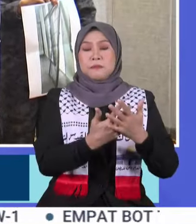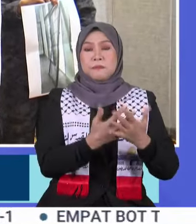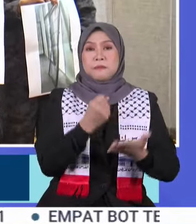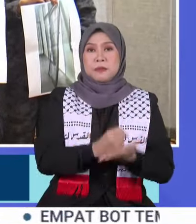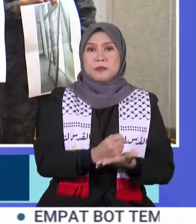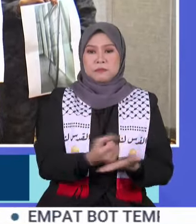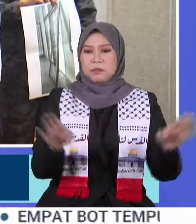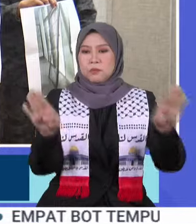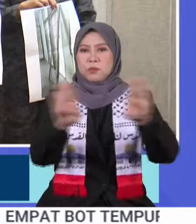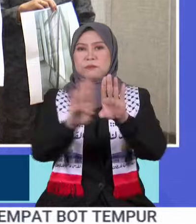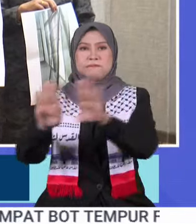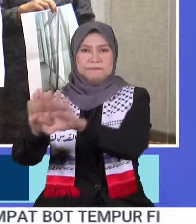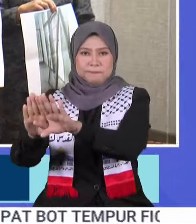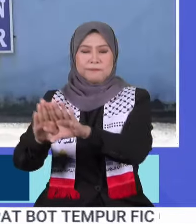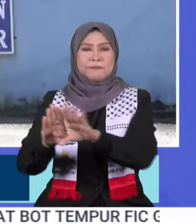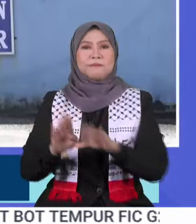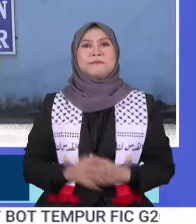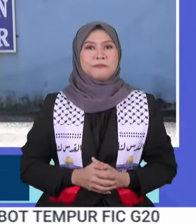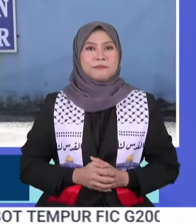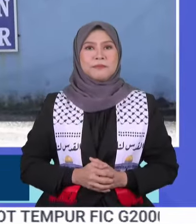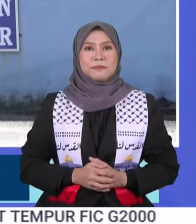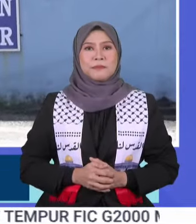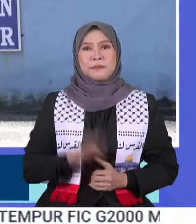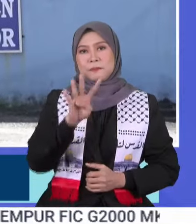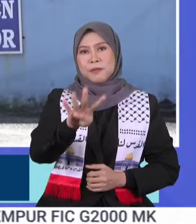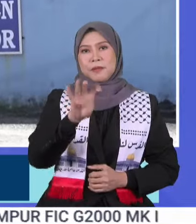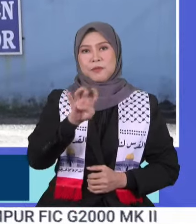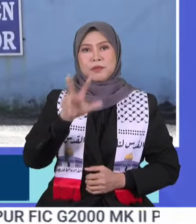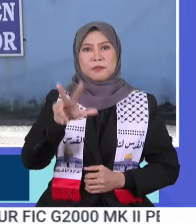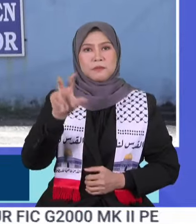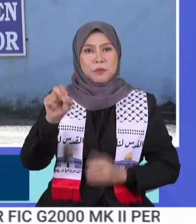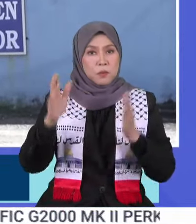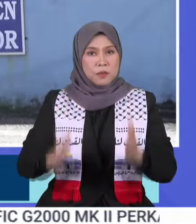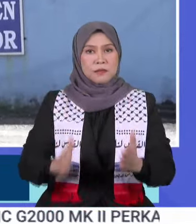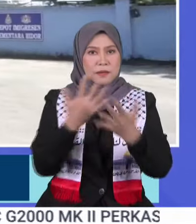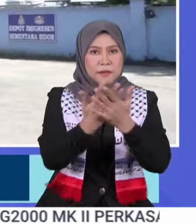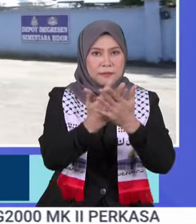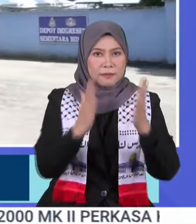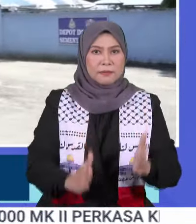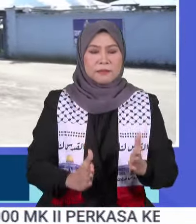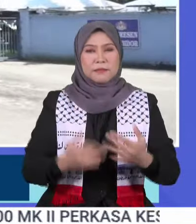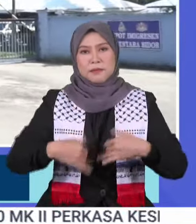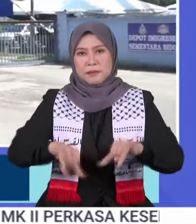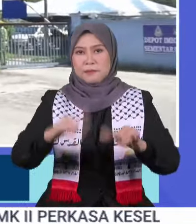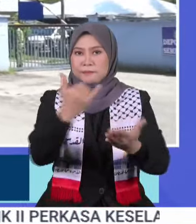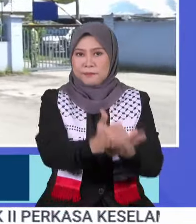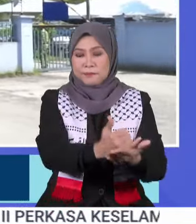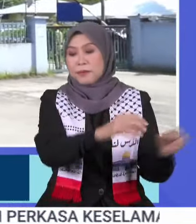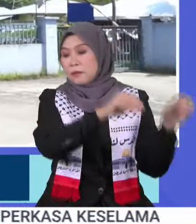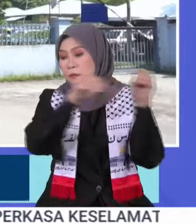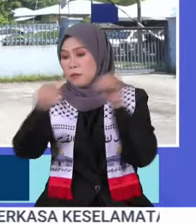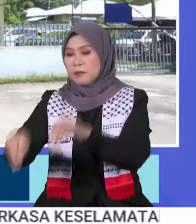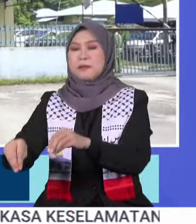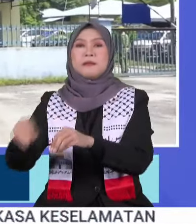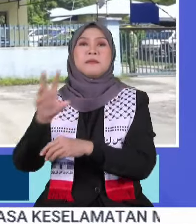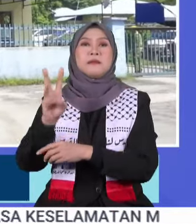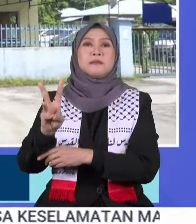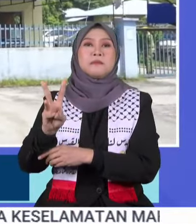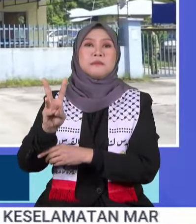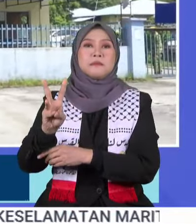Perak ditutup sepenuhnya buat sementara. Seramai 435 tahanan yang masih berada di depo berkenaan dipindahkan ke 6